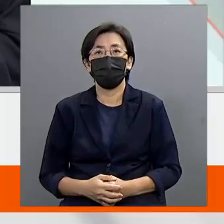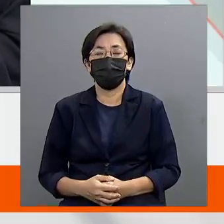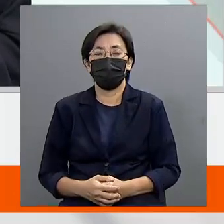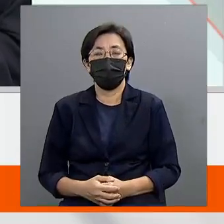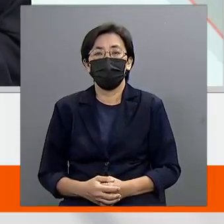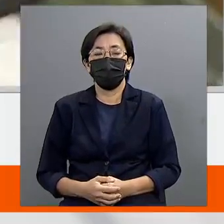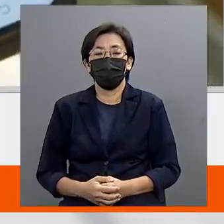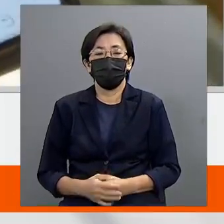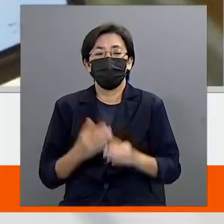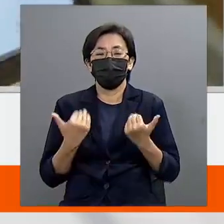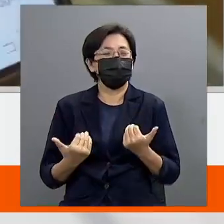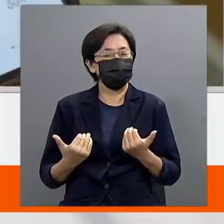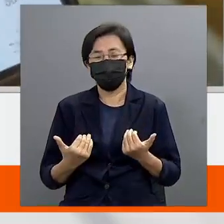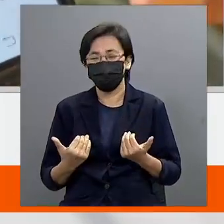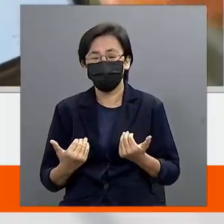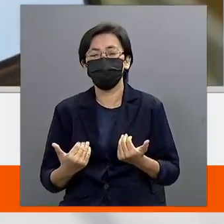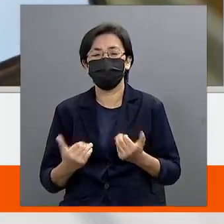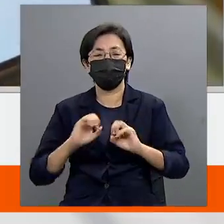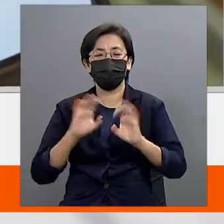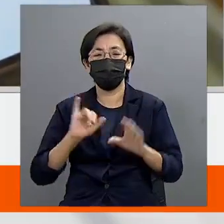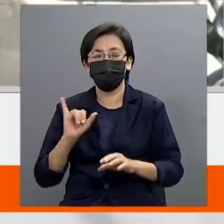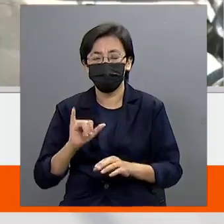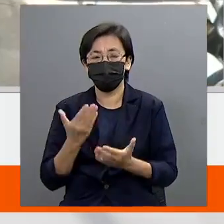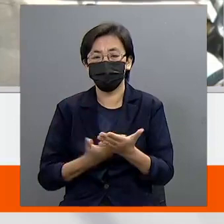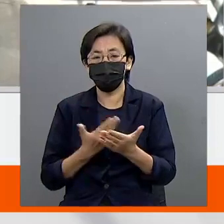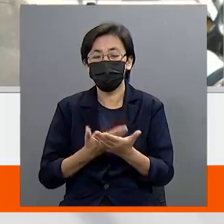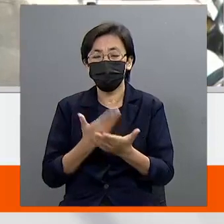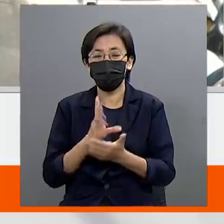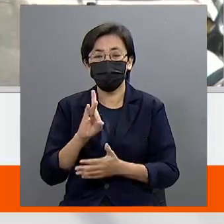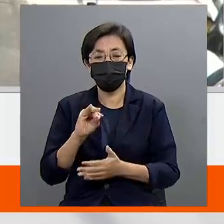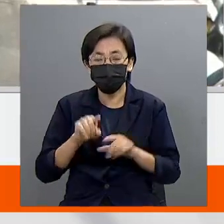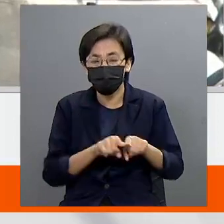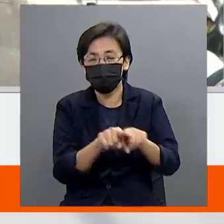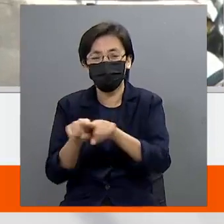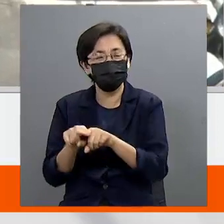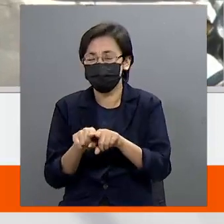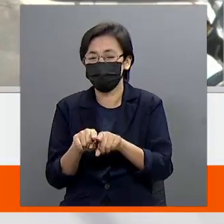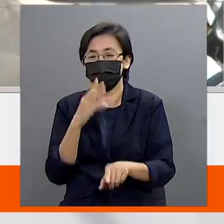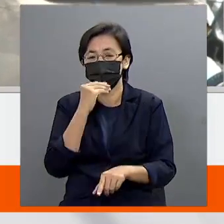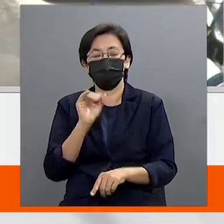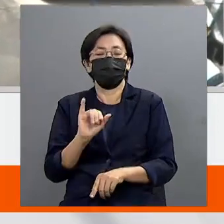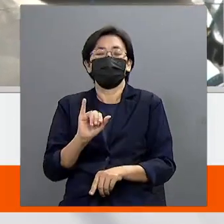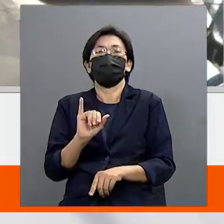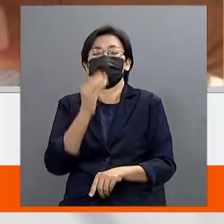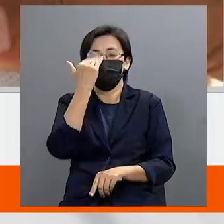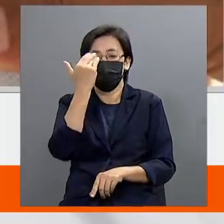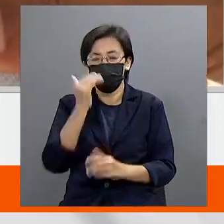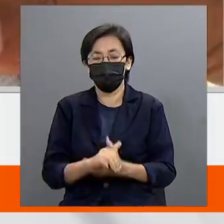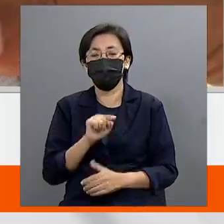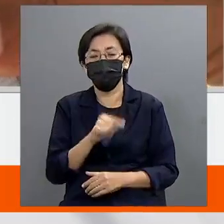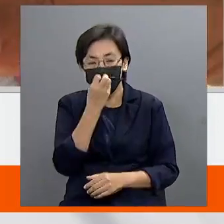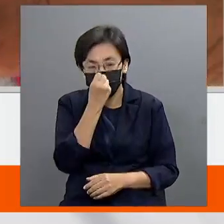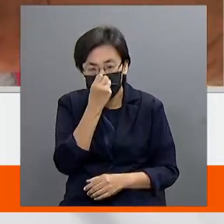ม่ได ้ ว่าสามารถจะทำให้สลากเป็นราคา80บาทแล้วโดยแท้จริงอ่ะอันนี้ยังไม่ใช่เพราะนี่เป็นเพียงแค่รุ่นทดลองใช่ไหม